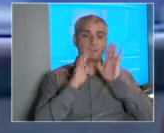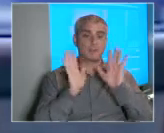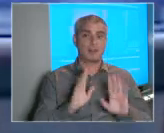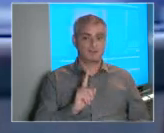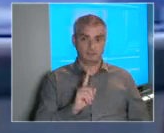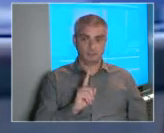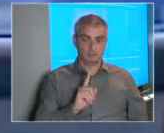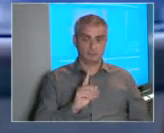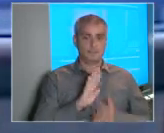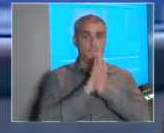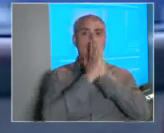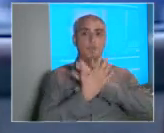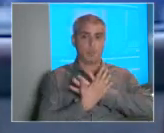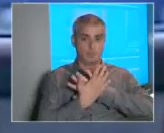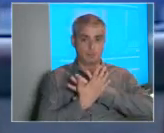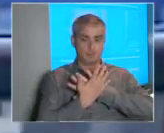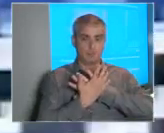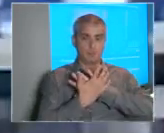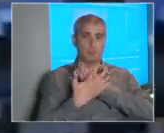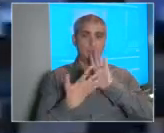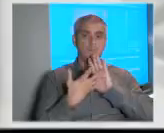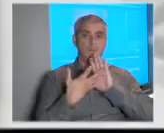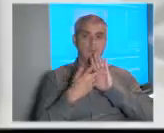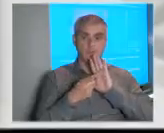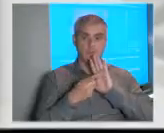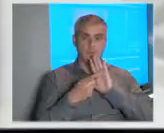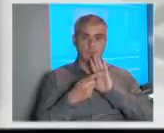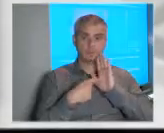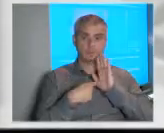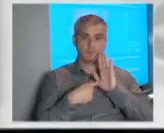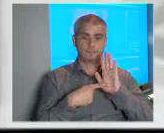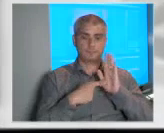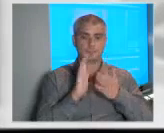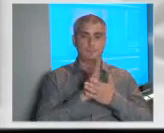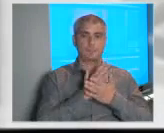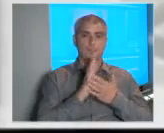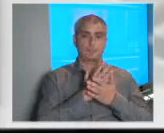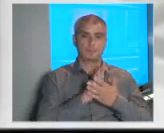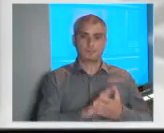הטלוויזיה, מהפך. המדגם מראה הכרעה.